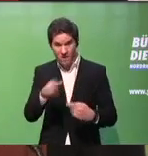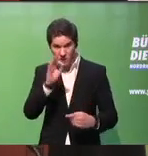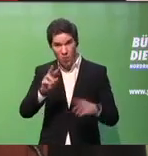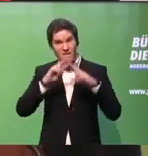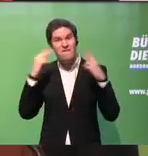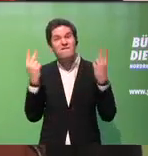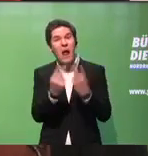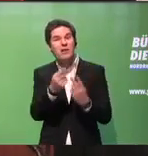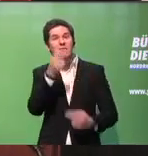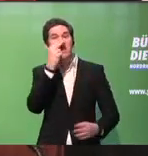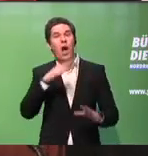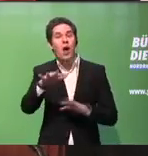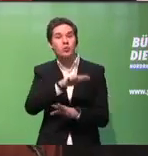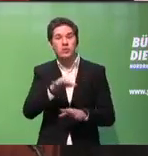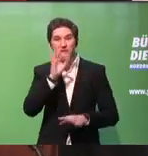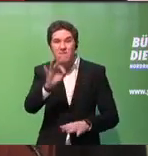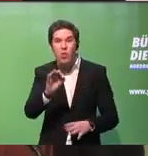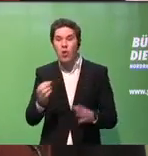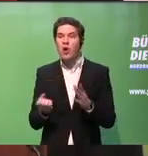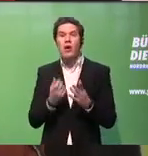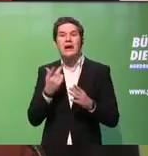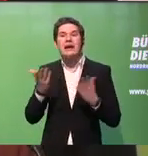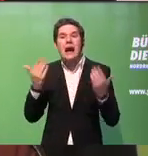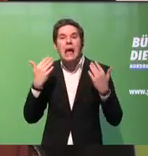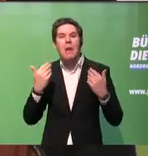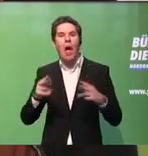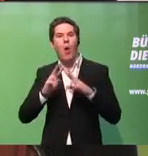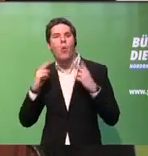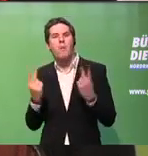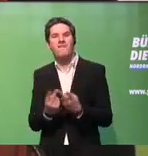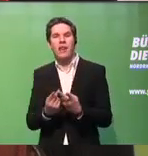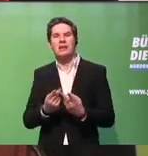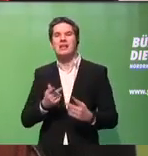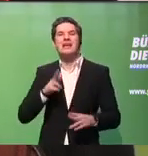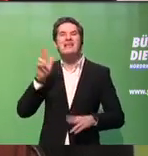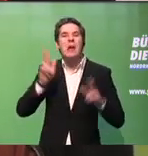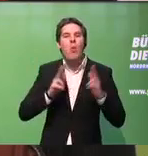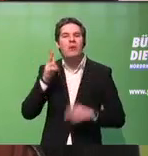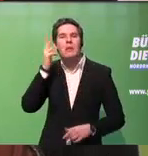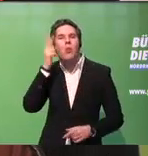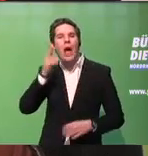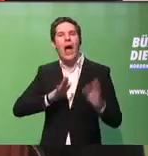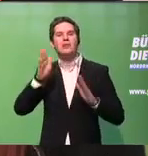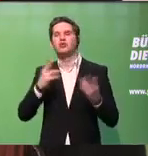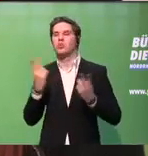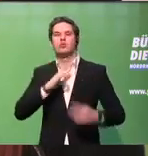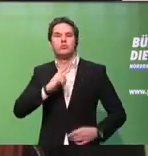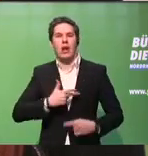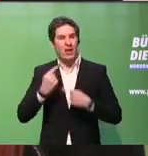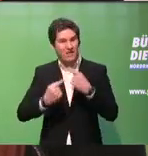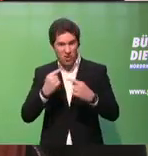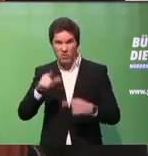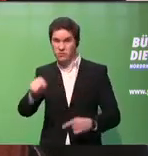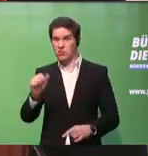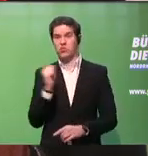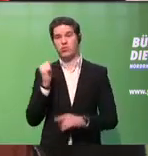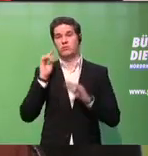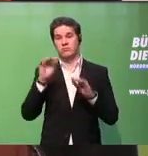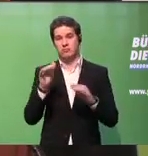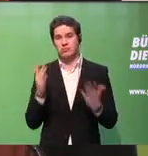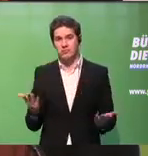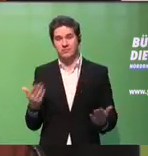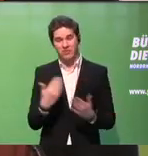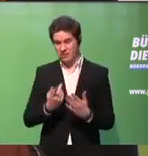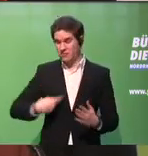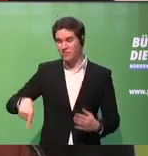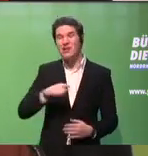als auch für unser Klima, unsere Umwelt und demokratische und soziale Entwicklungen spielen wird. Wir Grüne streiten für eine Europäische Union der